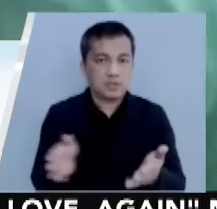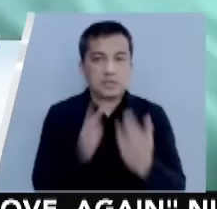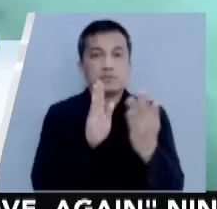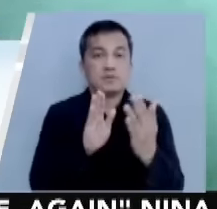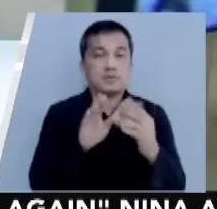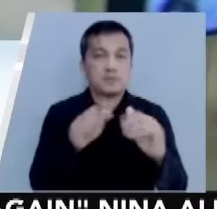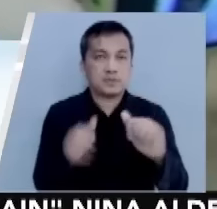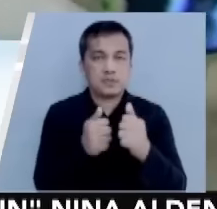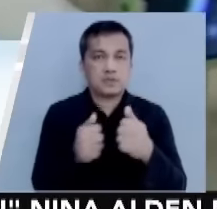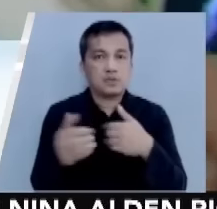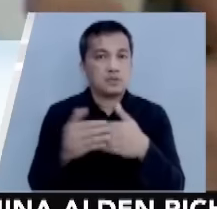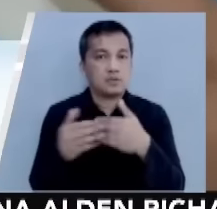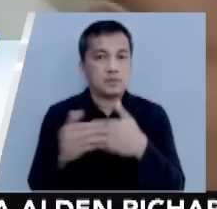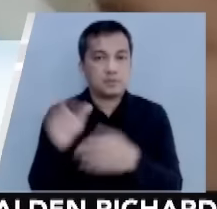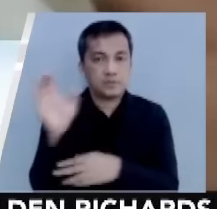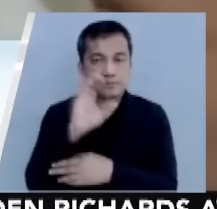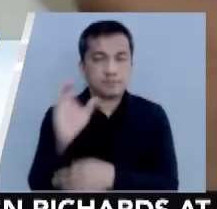magpapasko. Sana